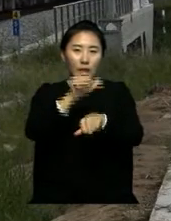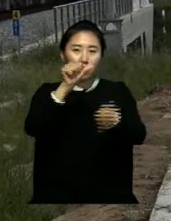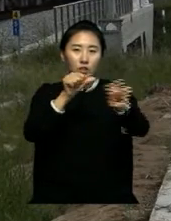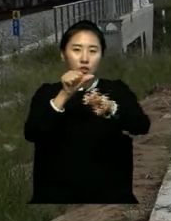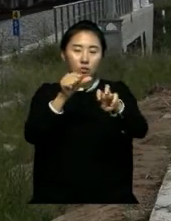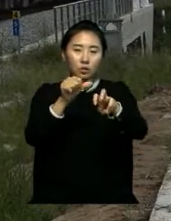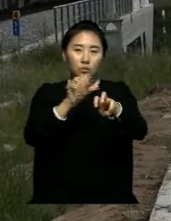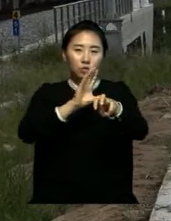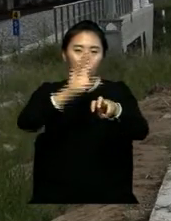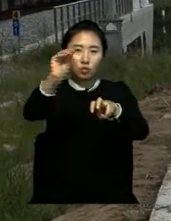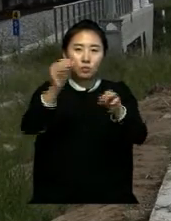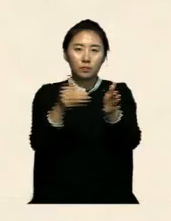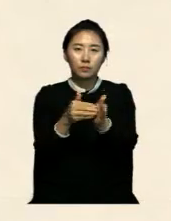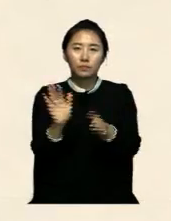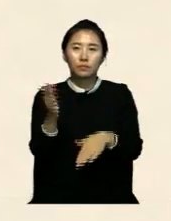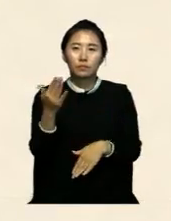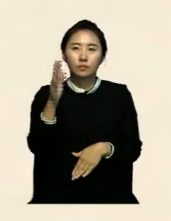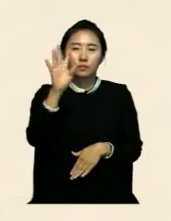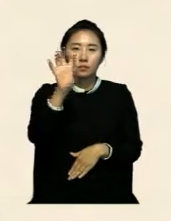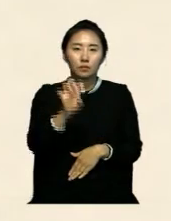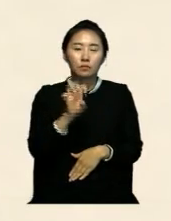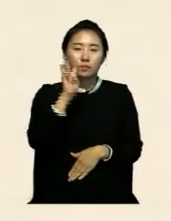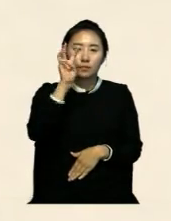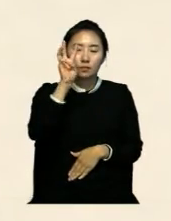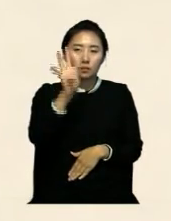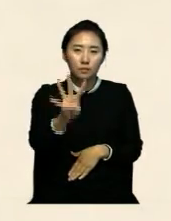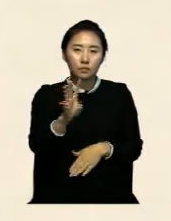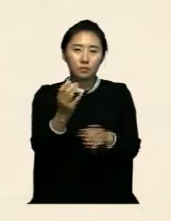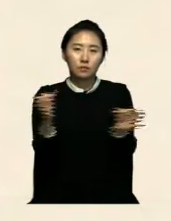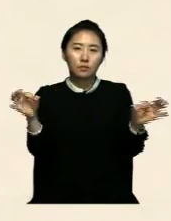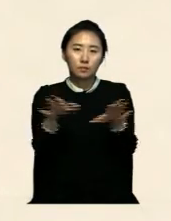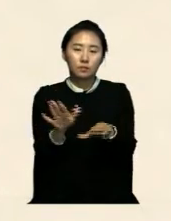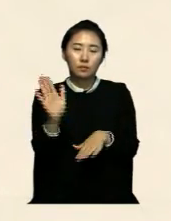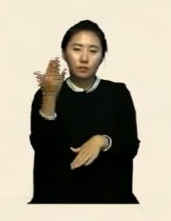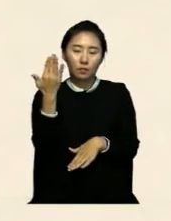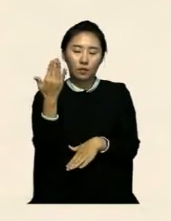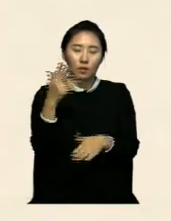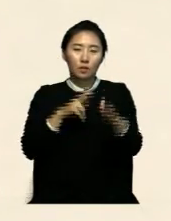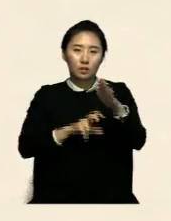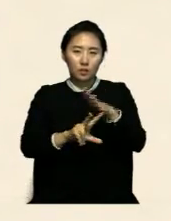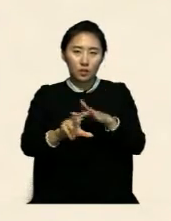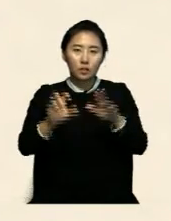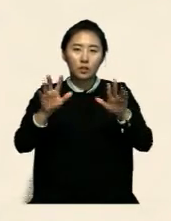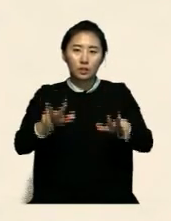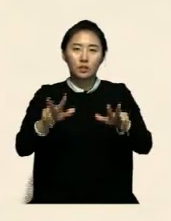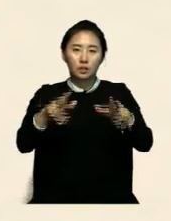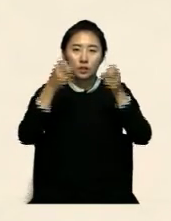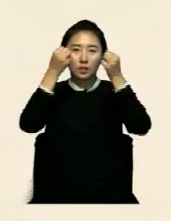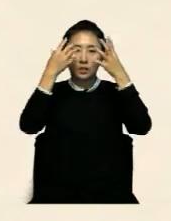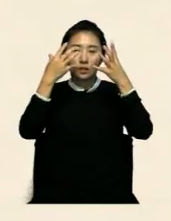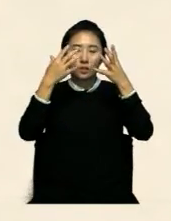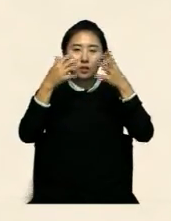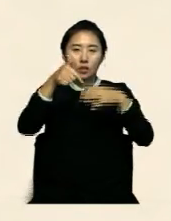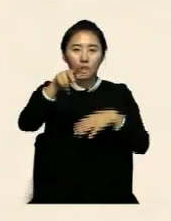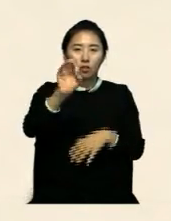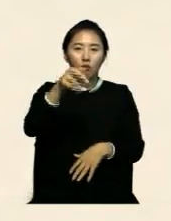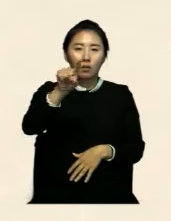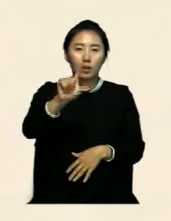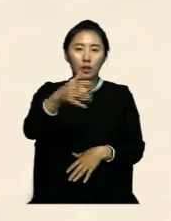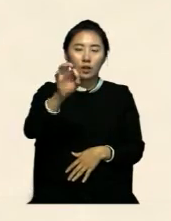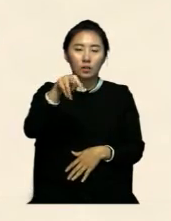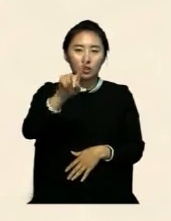출발했습니다. 44년 전에 없어졌던 그러한 수여선이 이제 새롭게 이